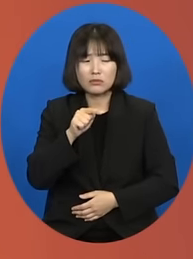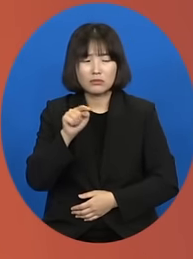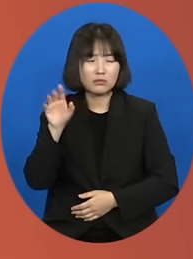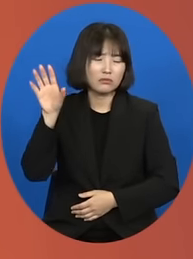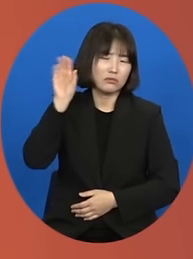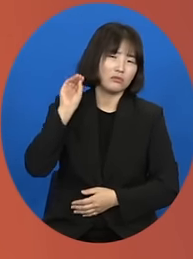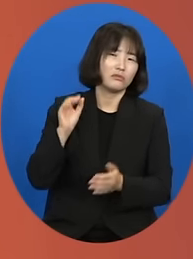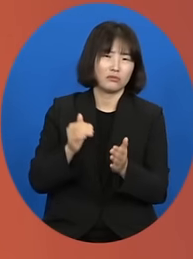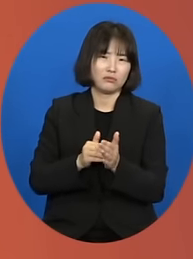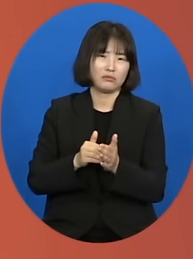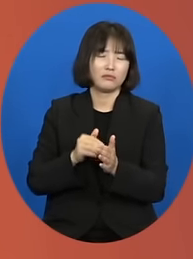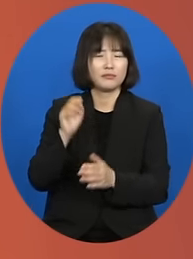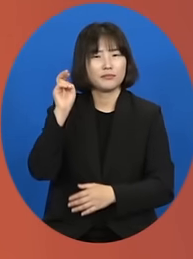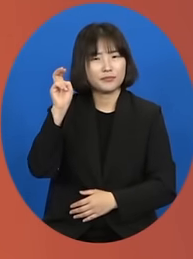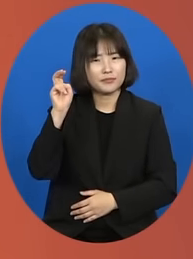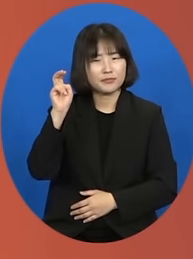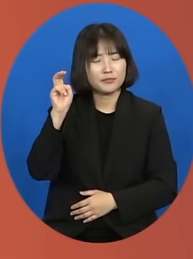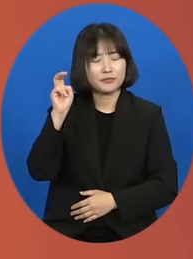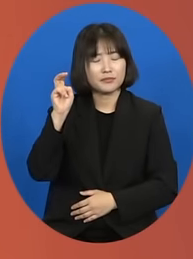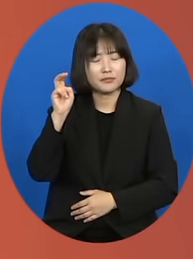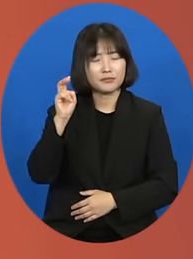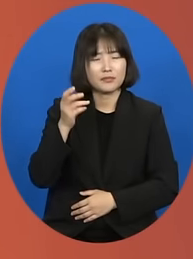것입니다.